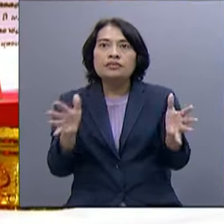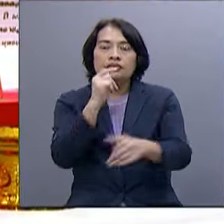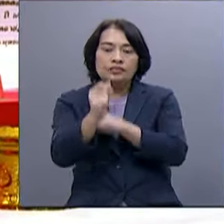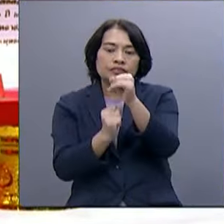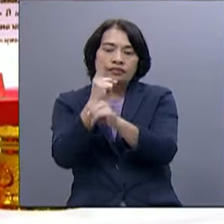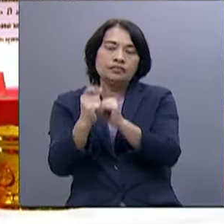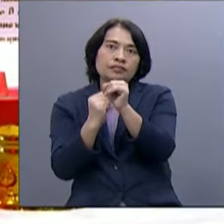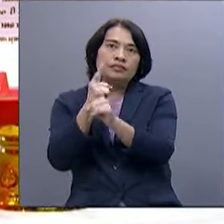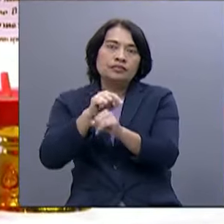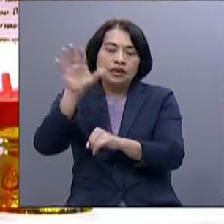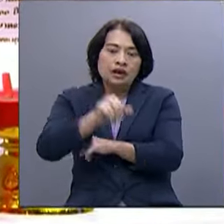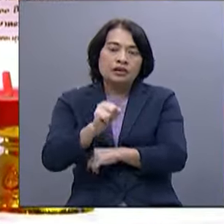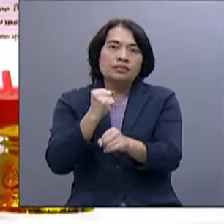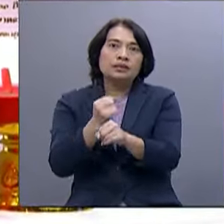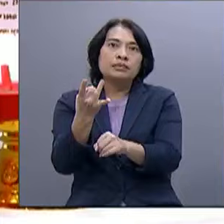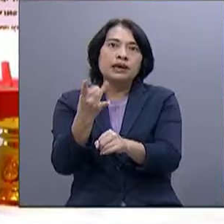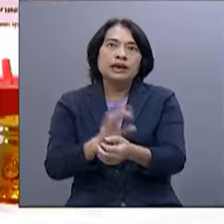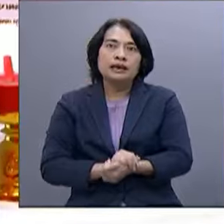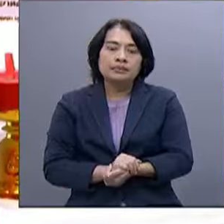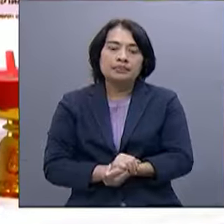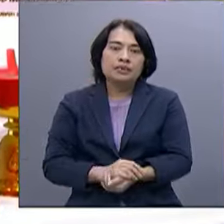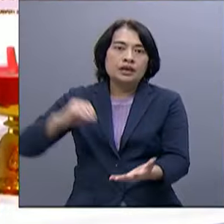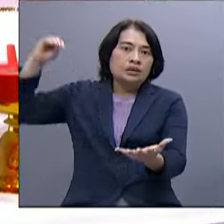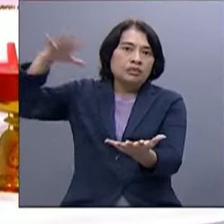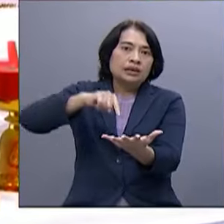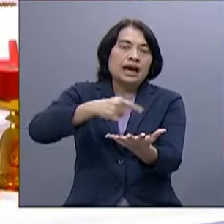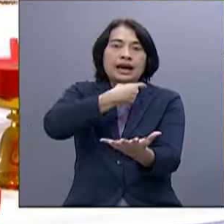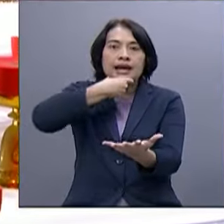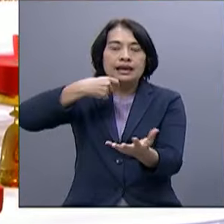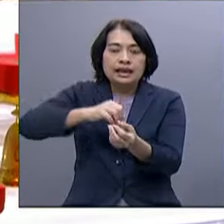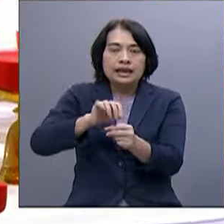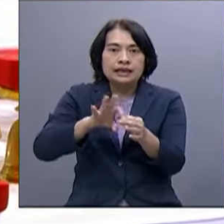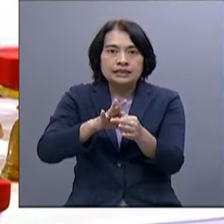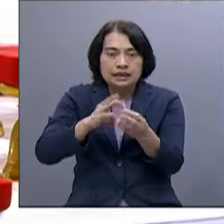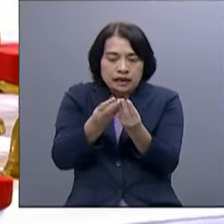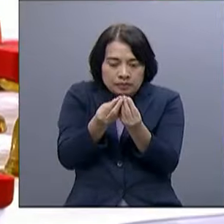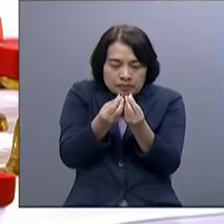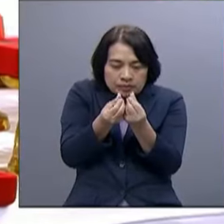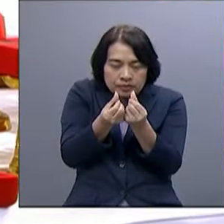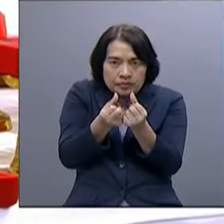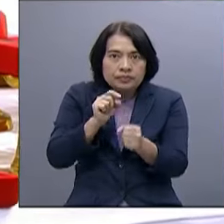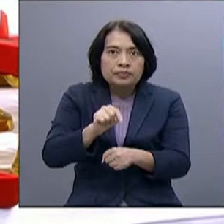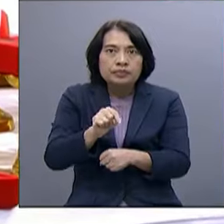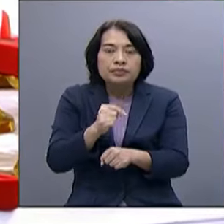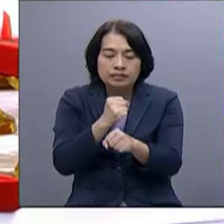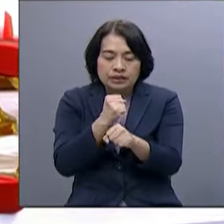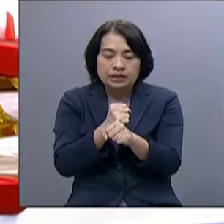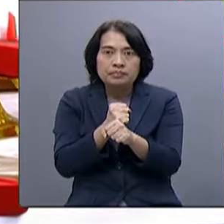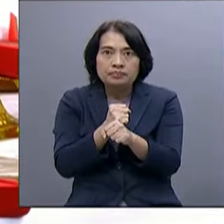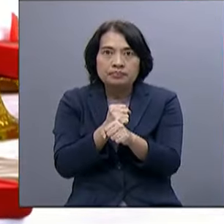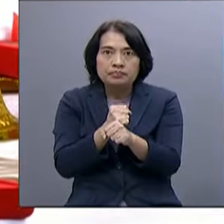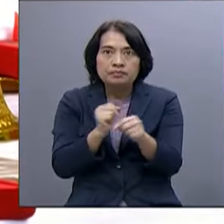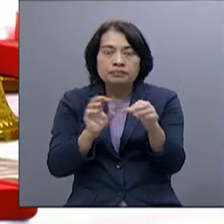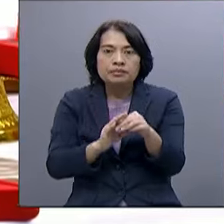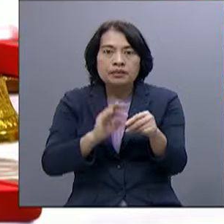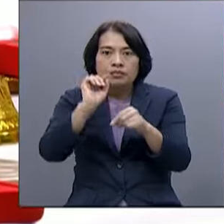าเอาไปทำอะไรนะครับเราก็จะไปตากแห้งนะครับแล้วก็มาบดทำเป็นมวลสารซึ่งพระผงอันเนี้ยก็จะมีทองคำเปลวนะ